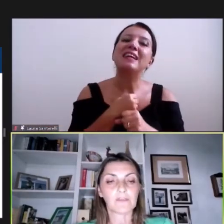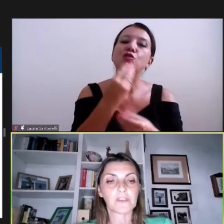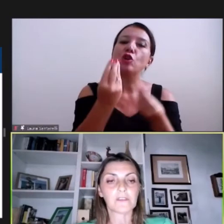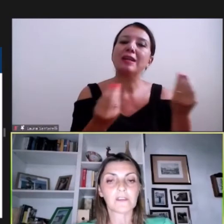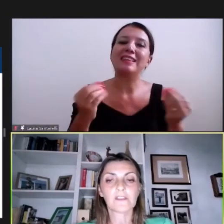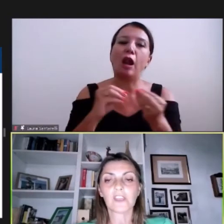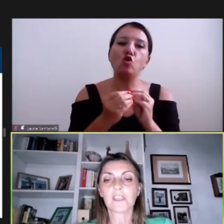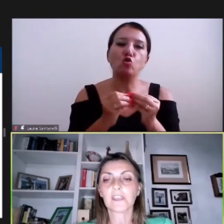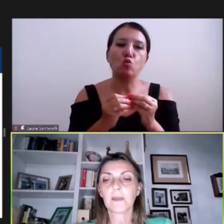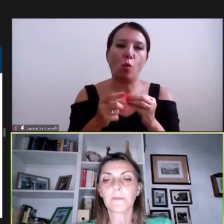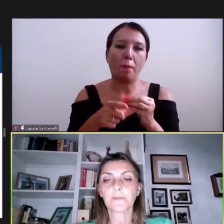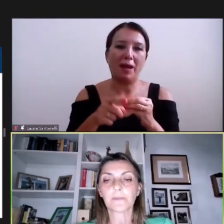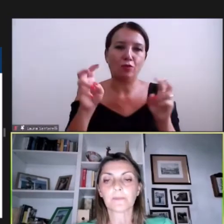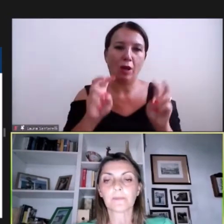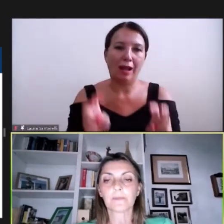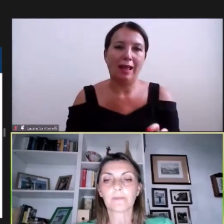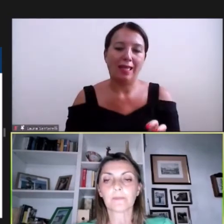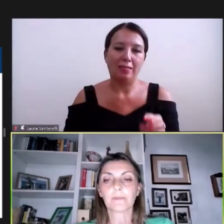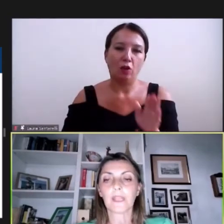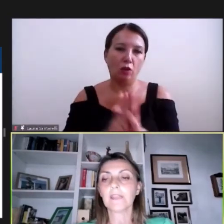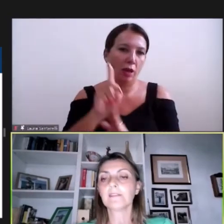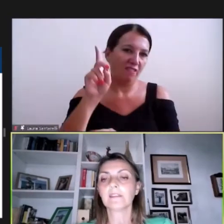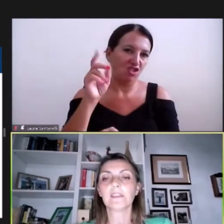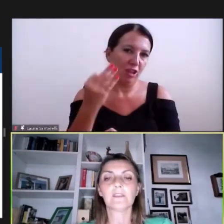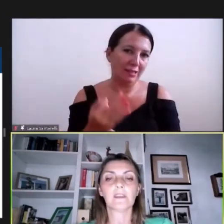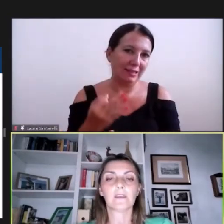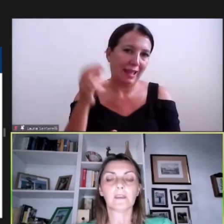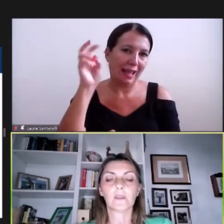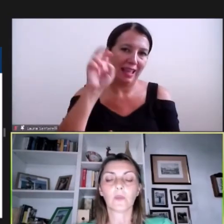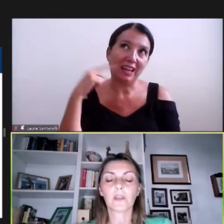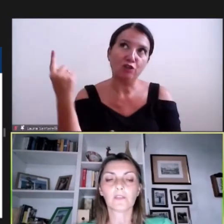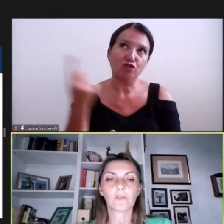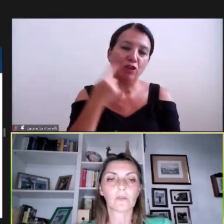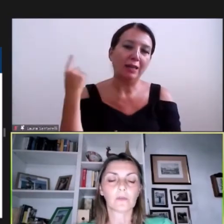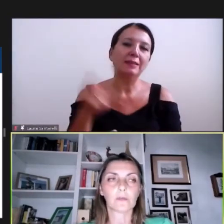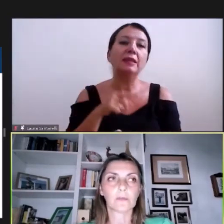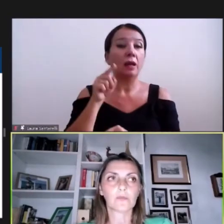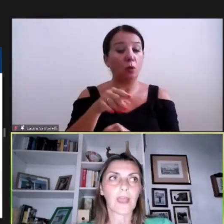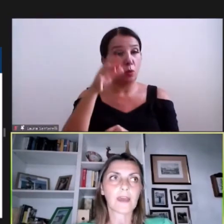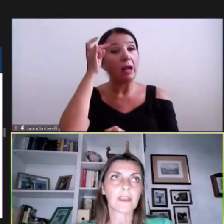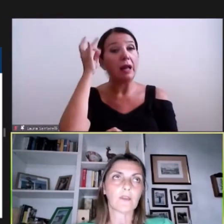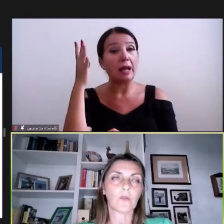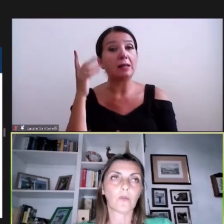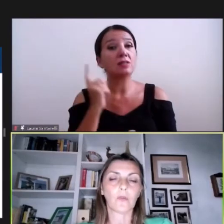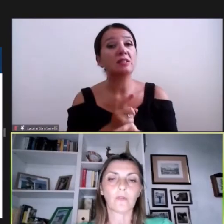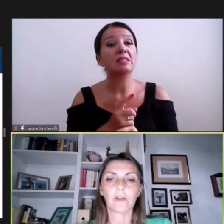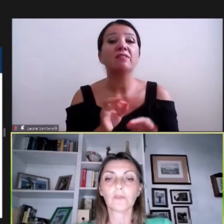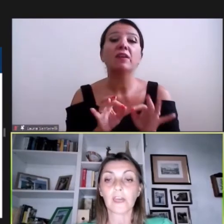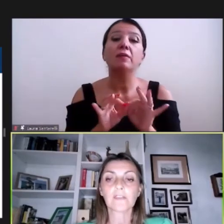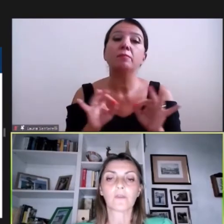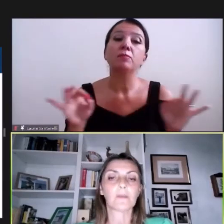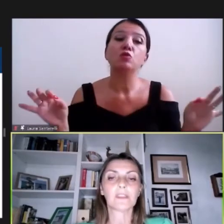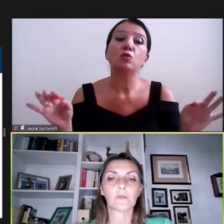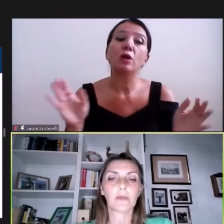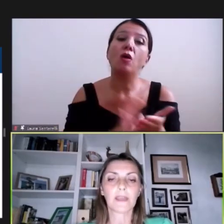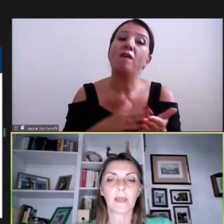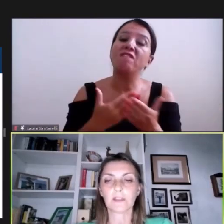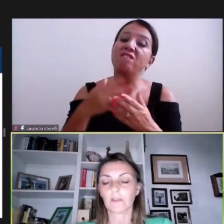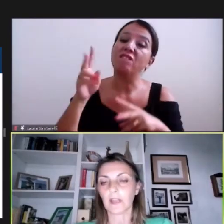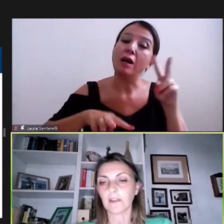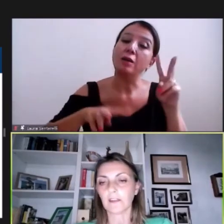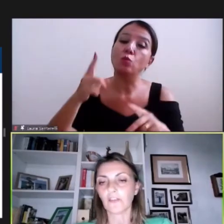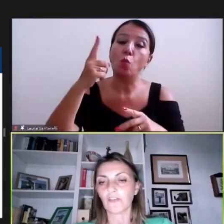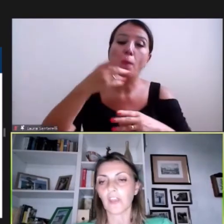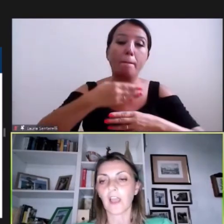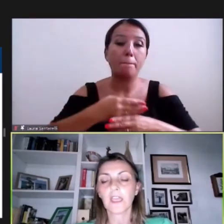termini di efficienza energetica. Lì si deve in quel caso misurare o valutare solamente un parametro